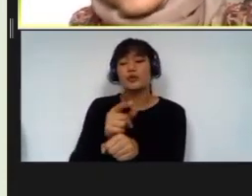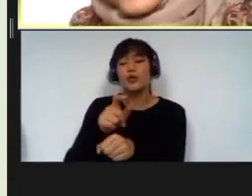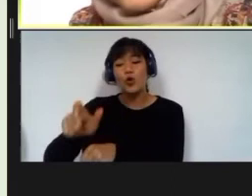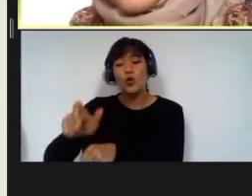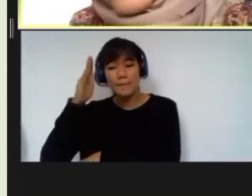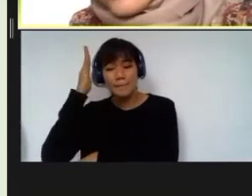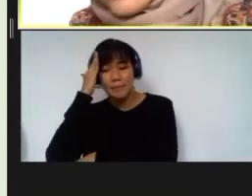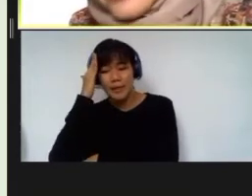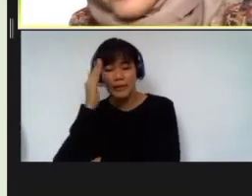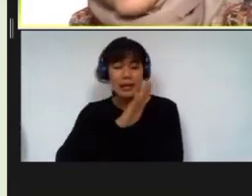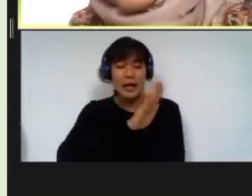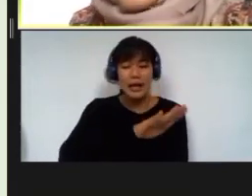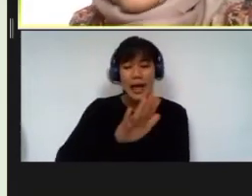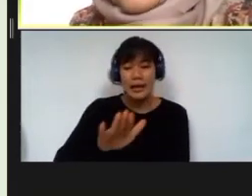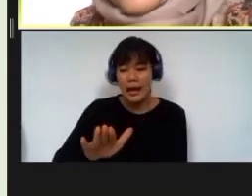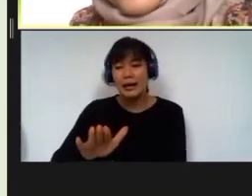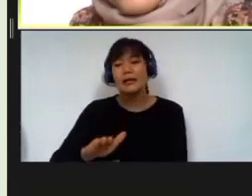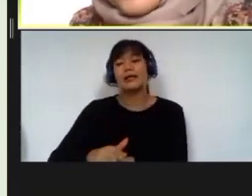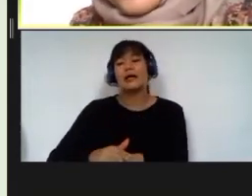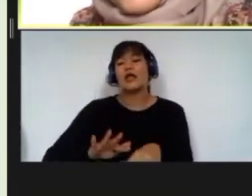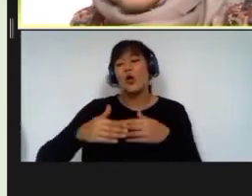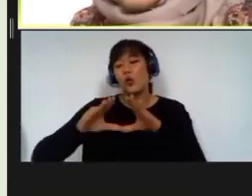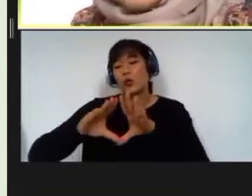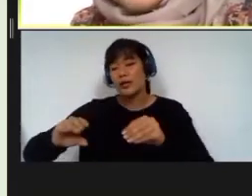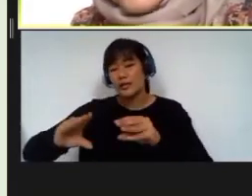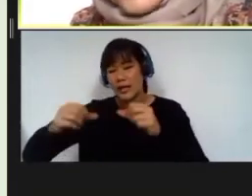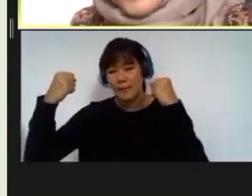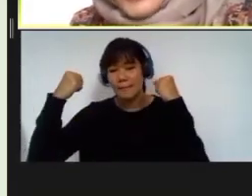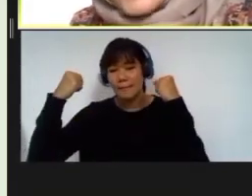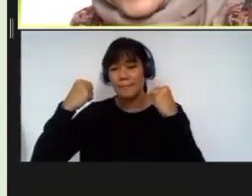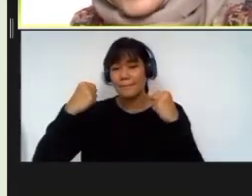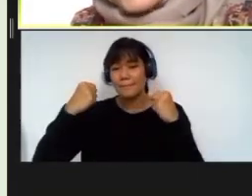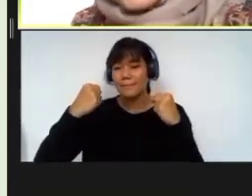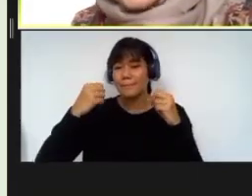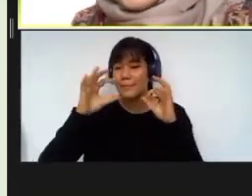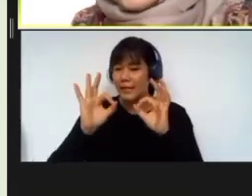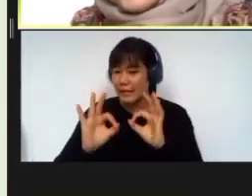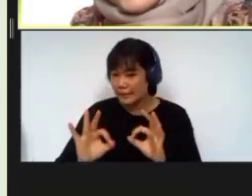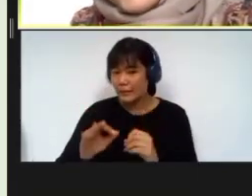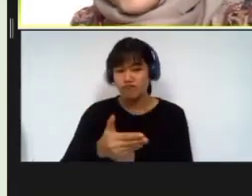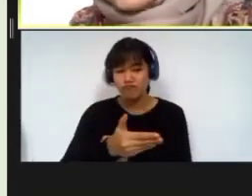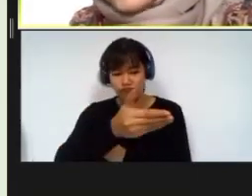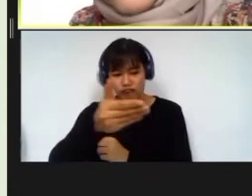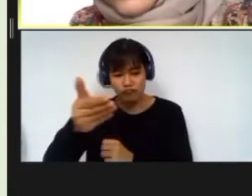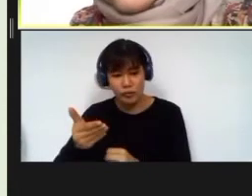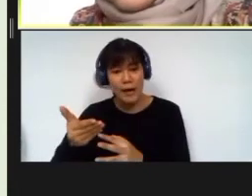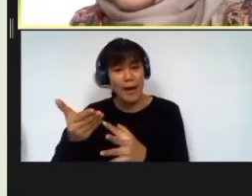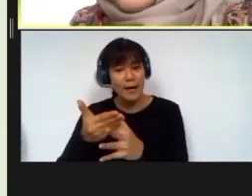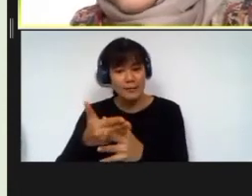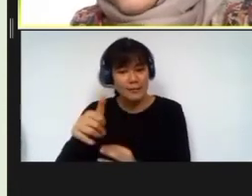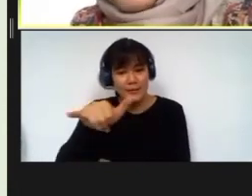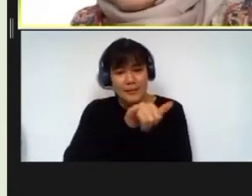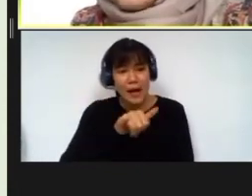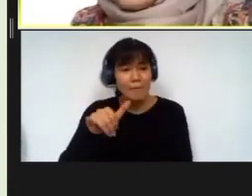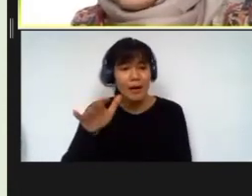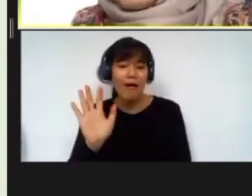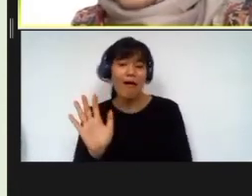para siswa, para tendik, apakah mereka memiliki akses yang sama